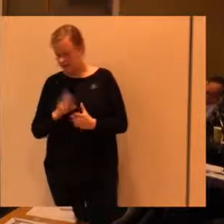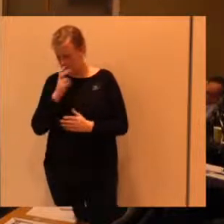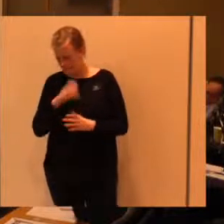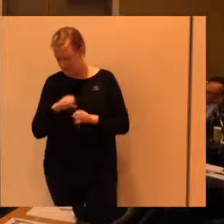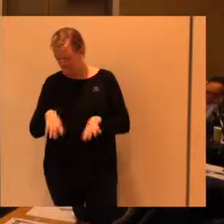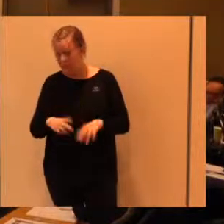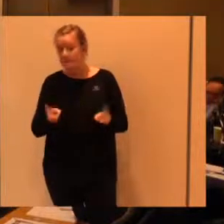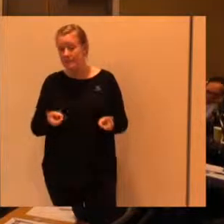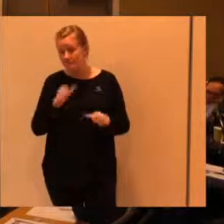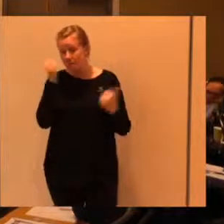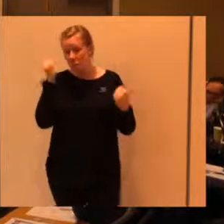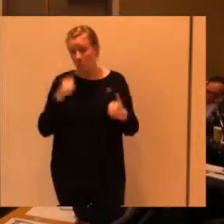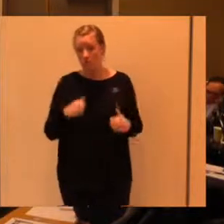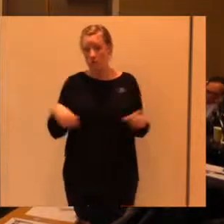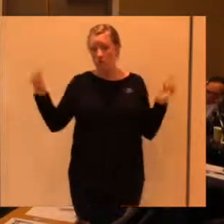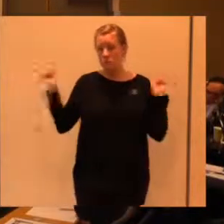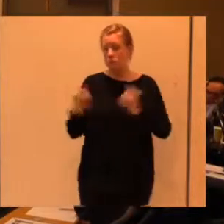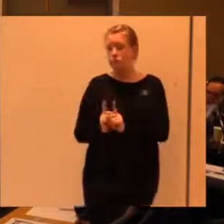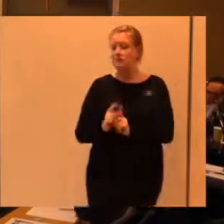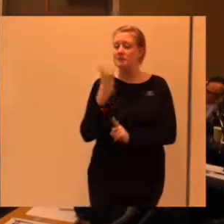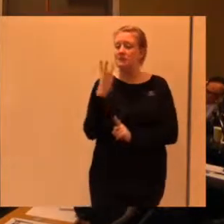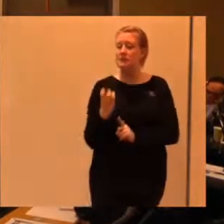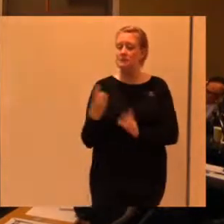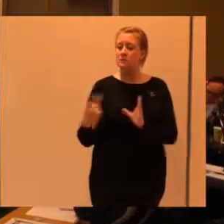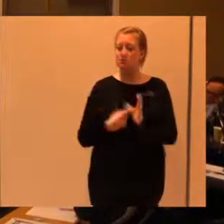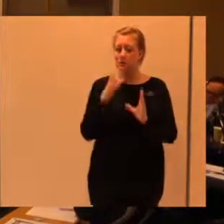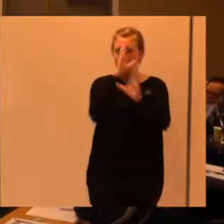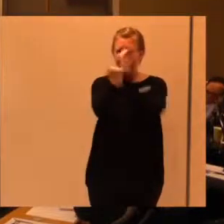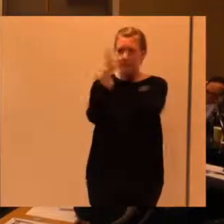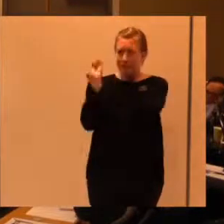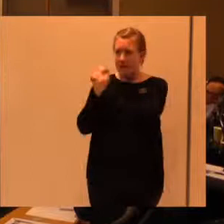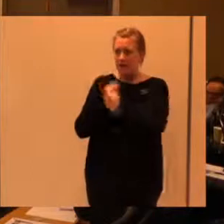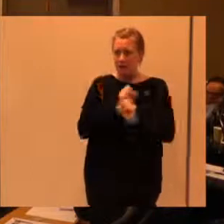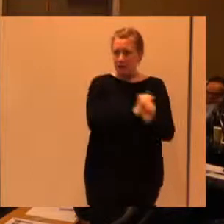Och då får vi ner det till 30 fixeringar innan hon gör sitt första klick.